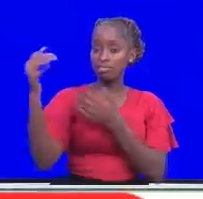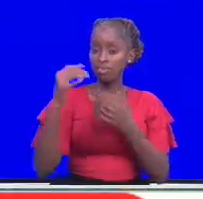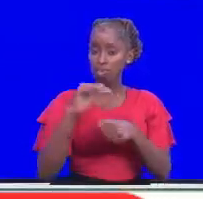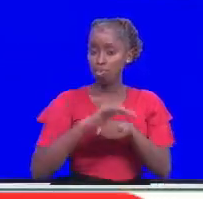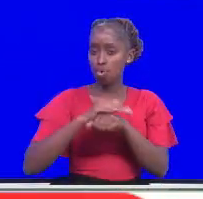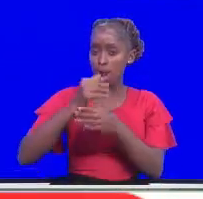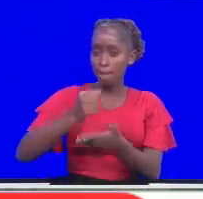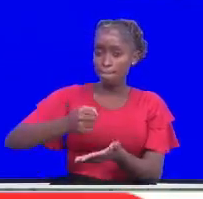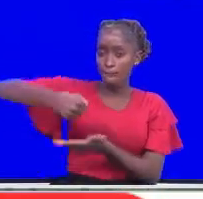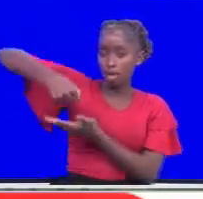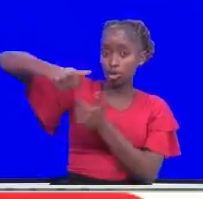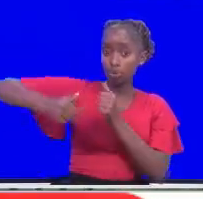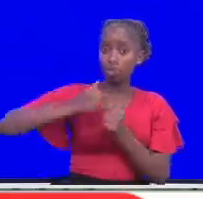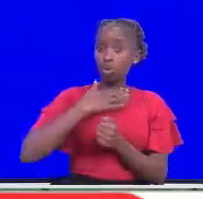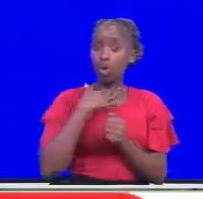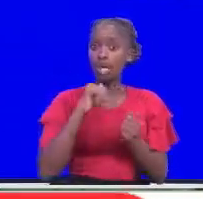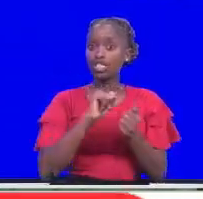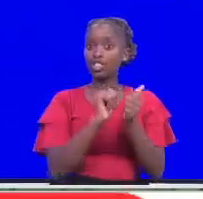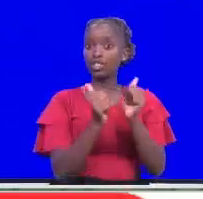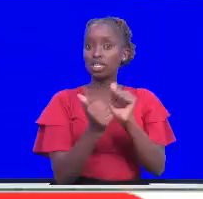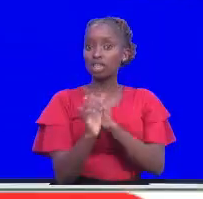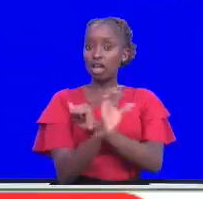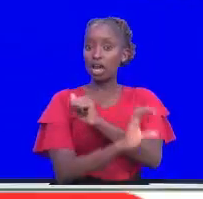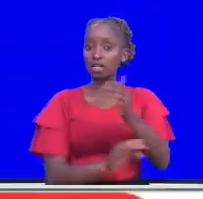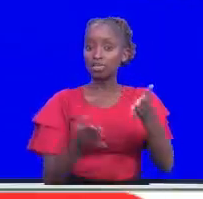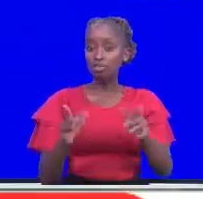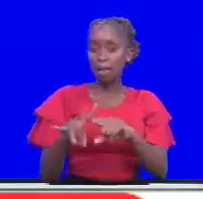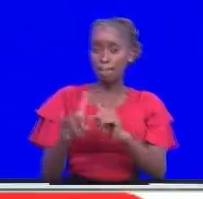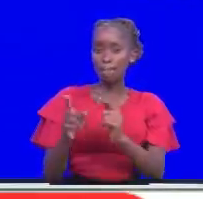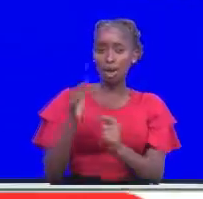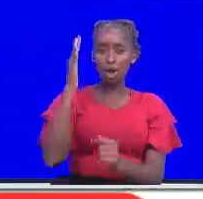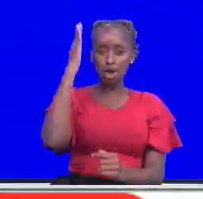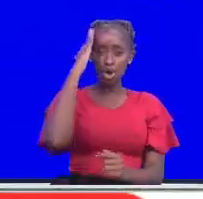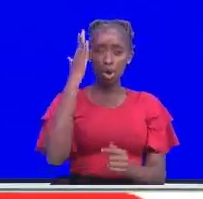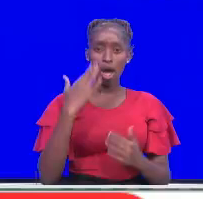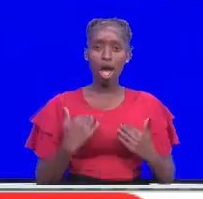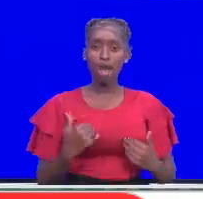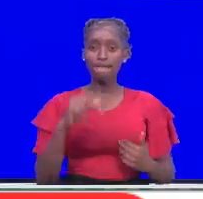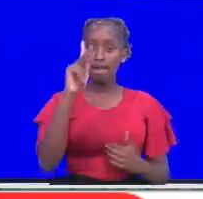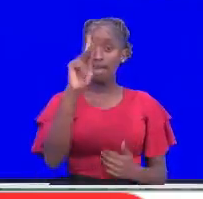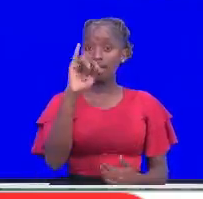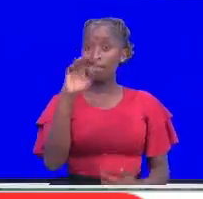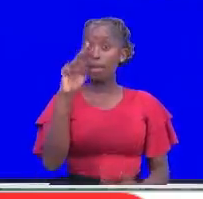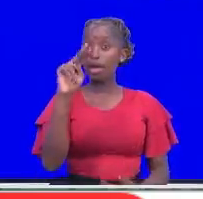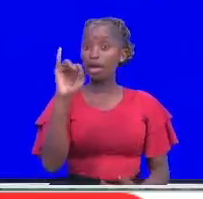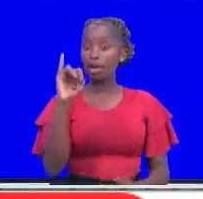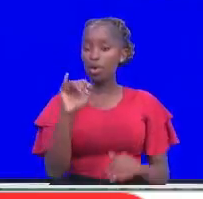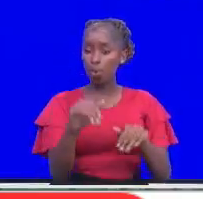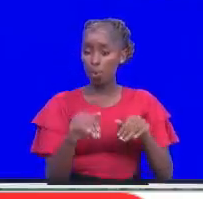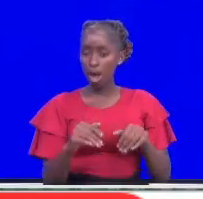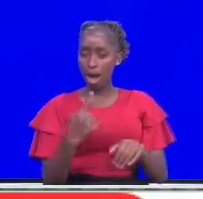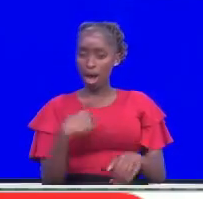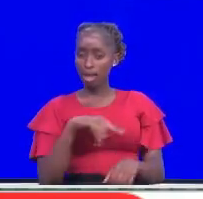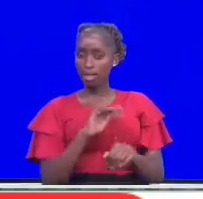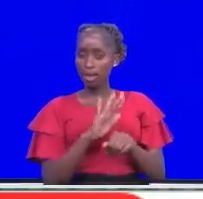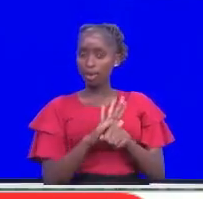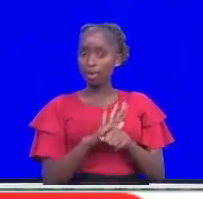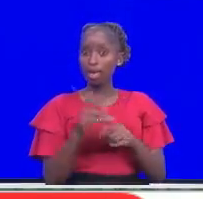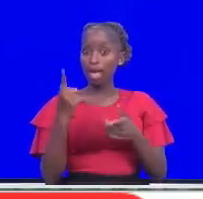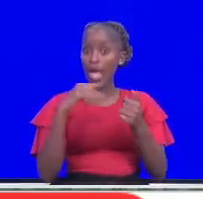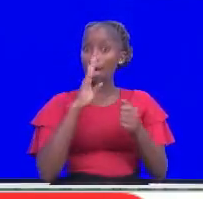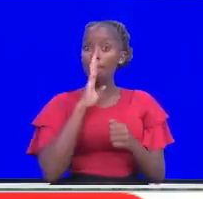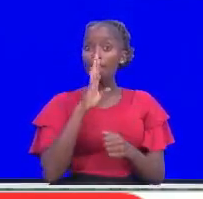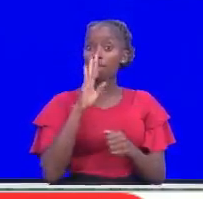ya kubadilisha nchi hii. Lakini najua ndugu yetu Kuria Kimani anapongoja kule nyuma. Yeye pia anakuja na finance